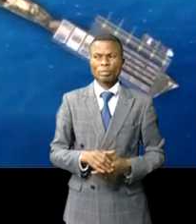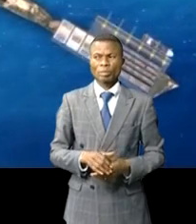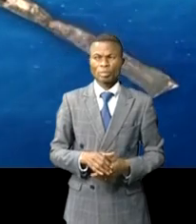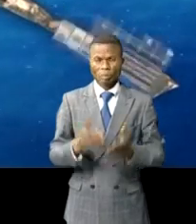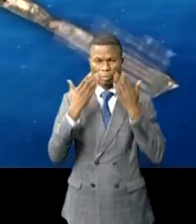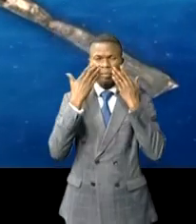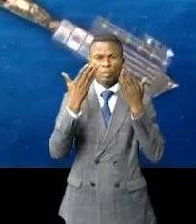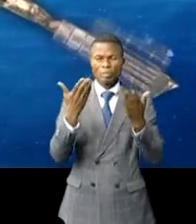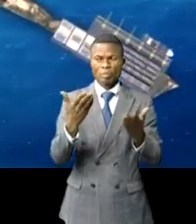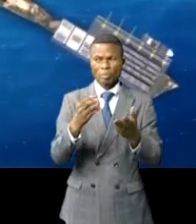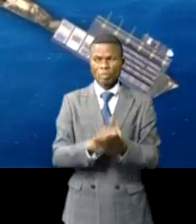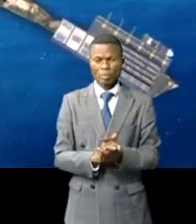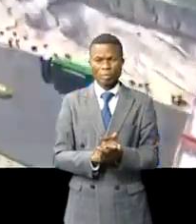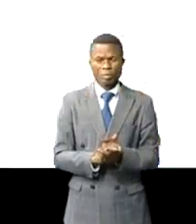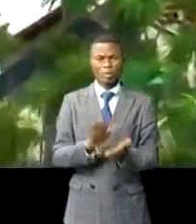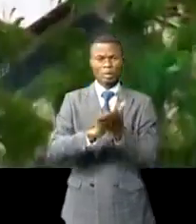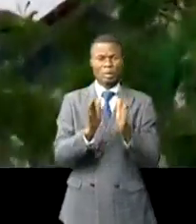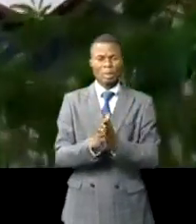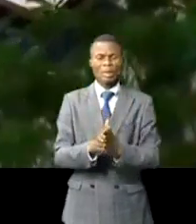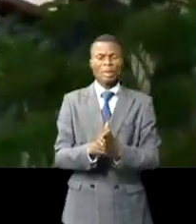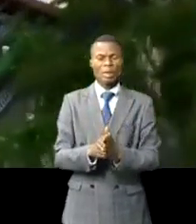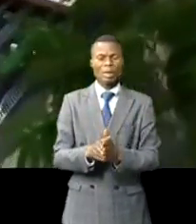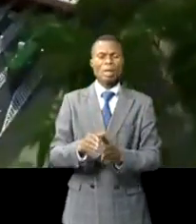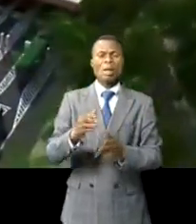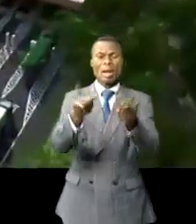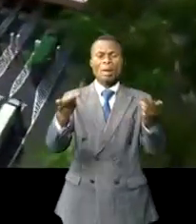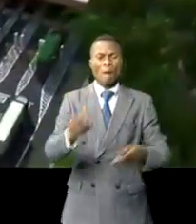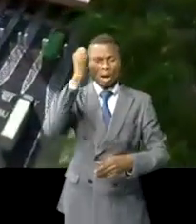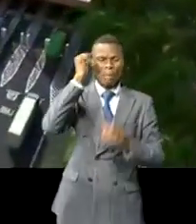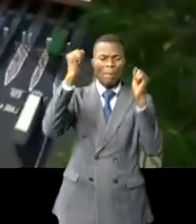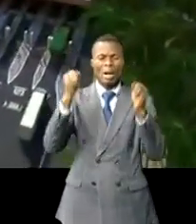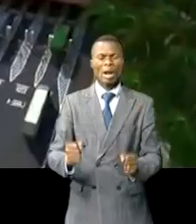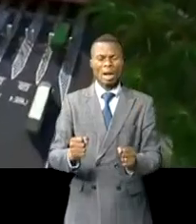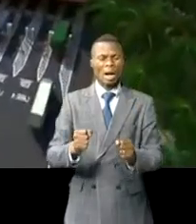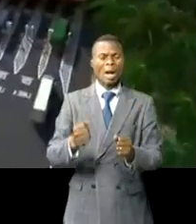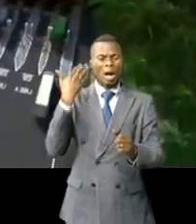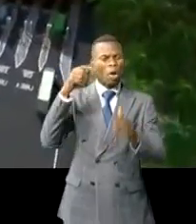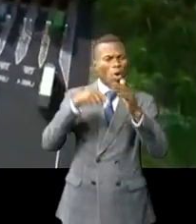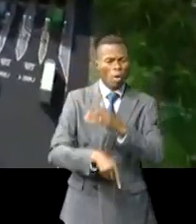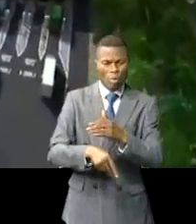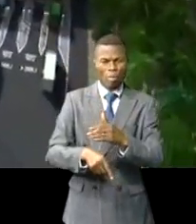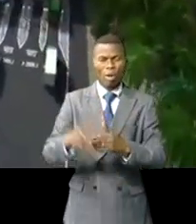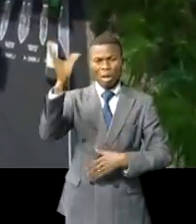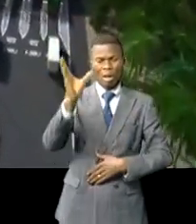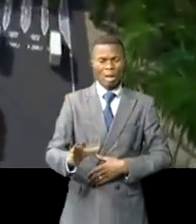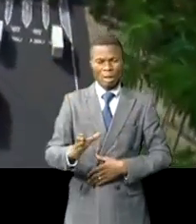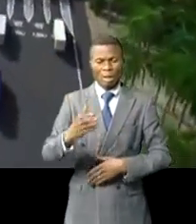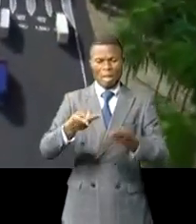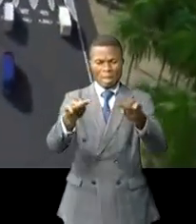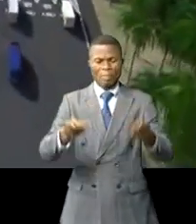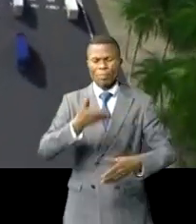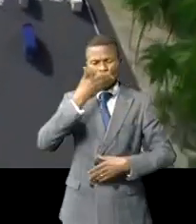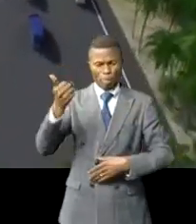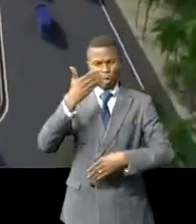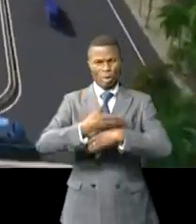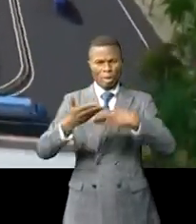Voilà à quoi devra ressembler le port en eau profonde de Banana dans le Congo central. Une imposante infrastructure à même de traiter